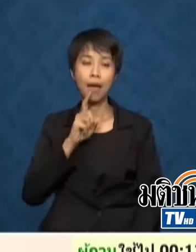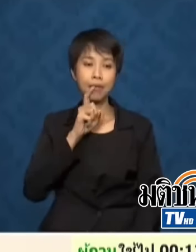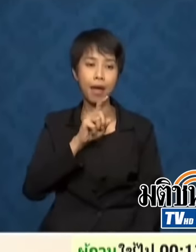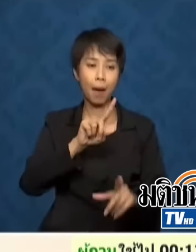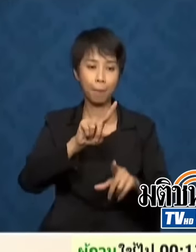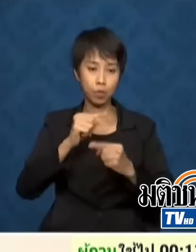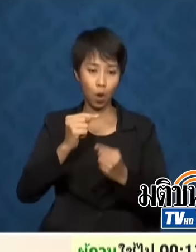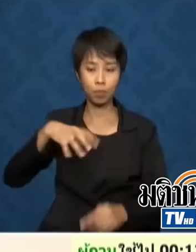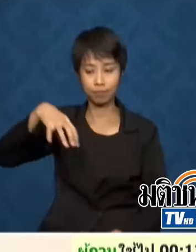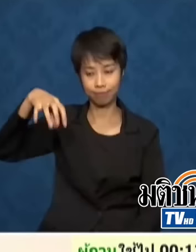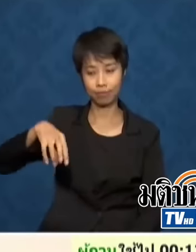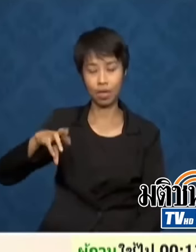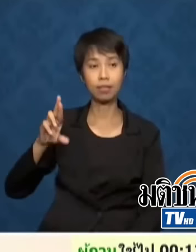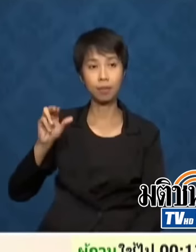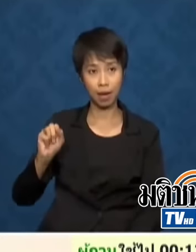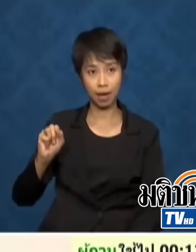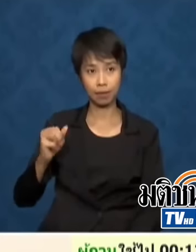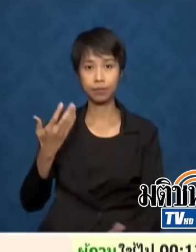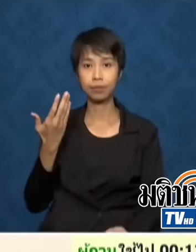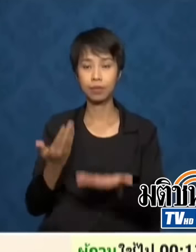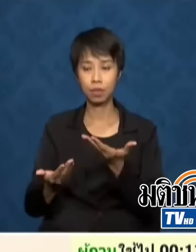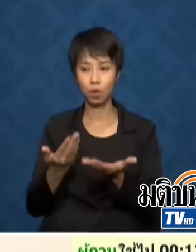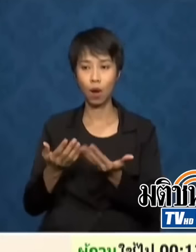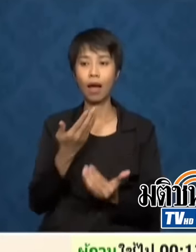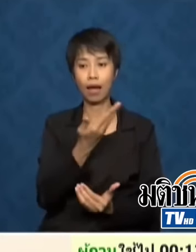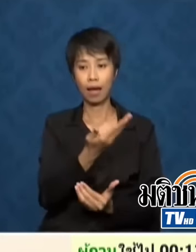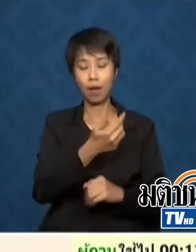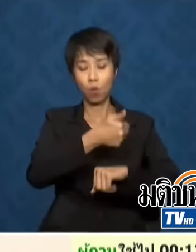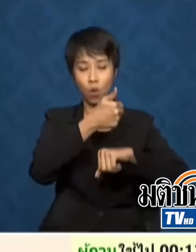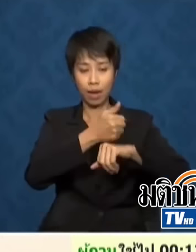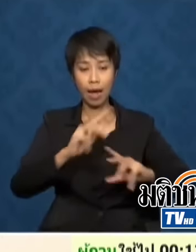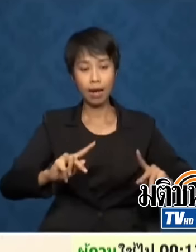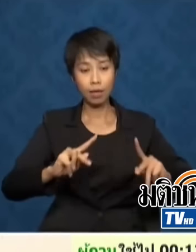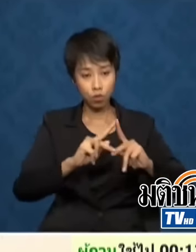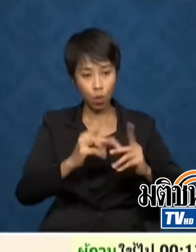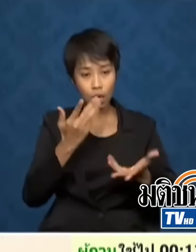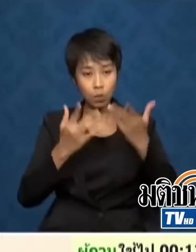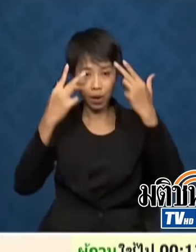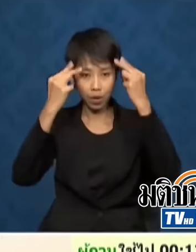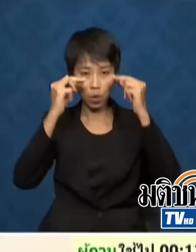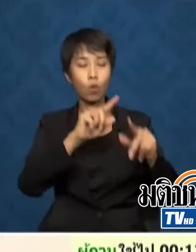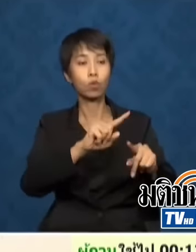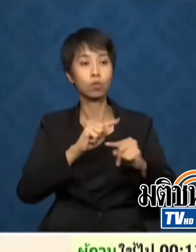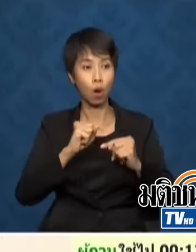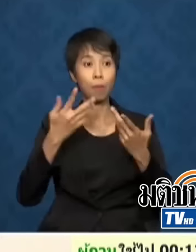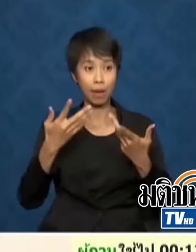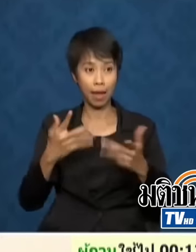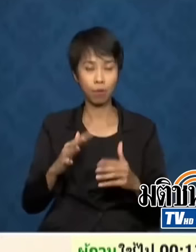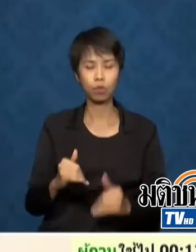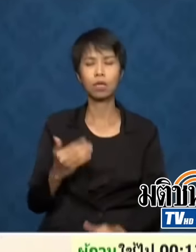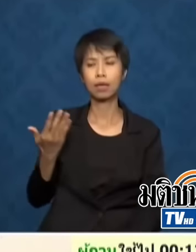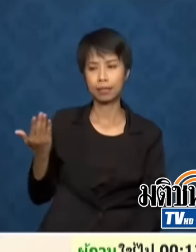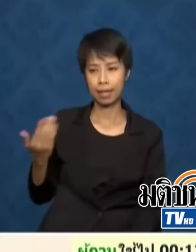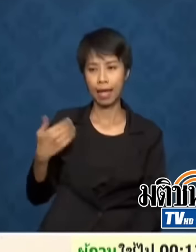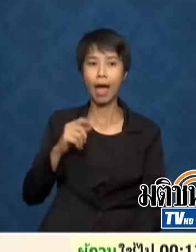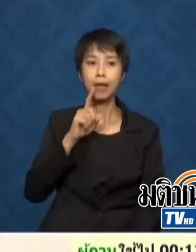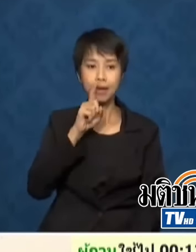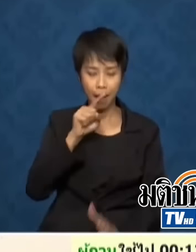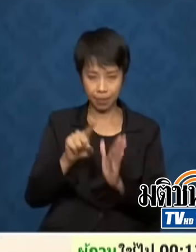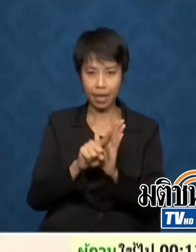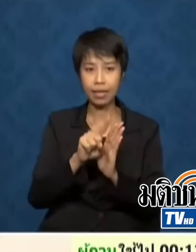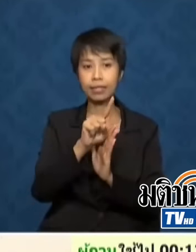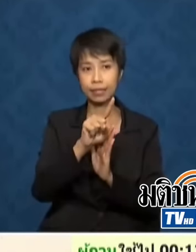เมื่อท่านนายกหรือรัฐมนตรีได้ตอบแล้วนะครับผู้ตั้งกระทู้ถามมีสิทธิ์ได้ถามได้อีกครั้งนึง